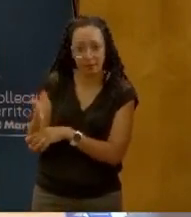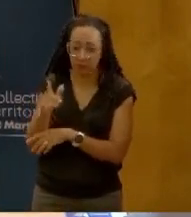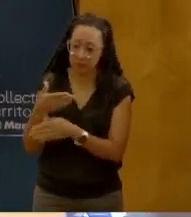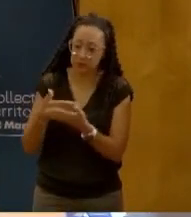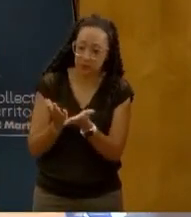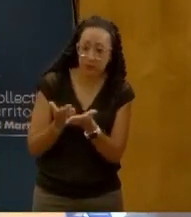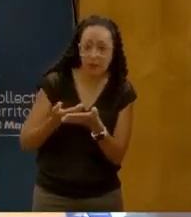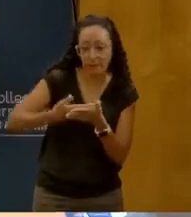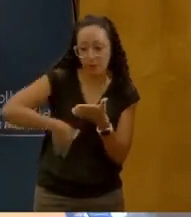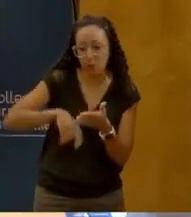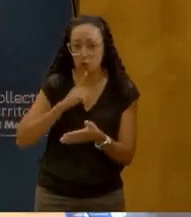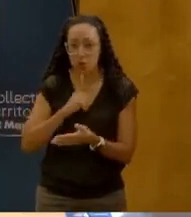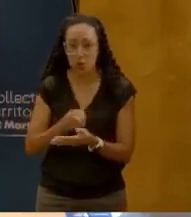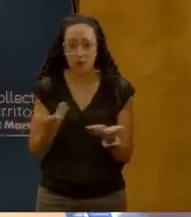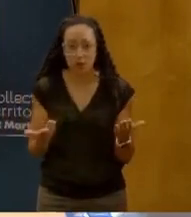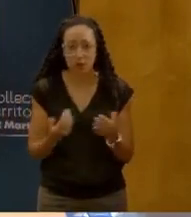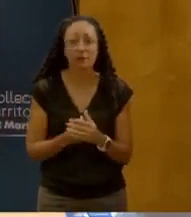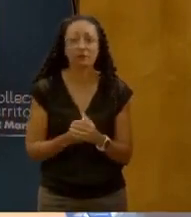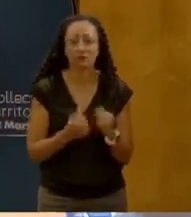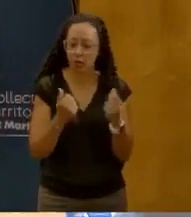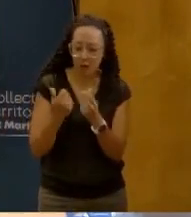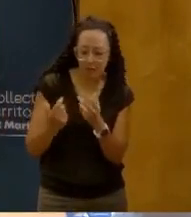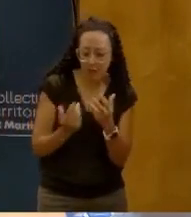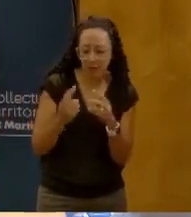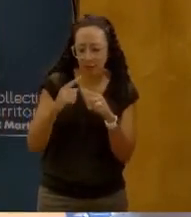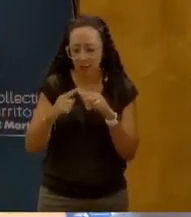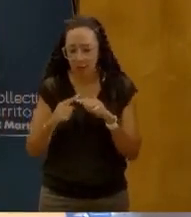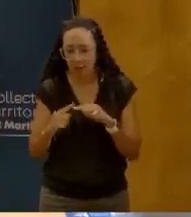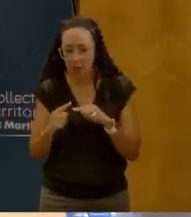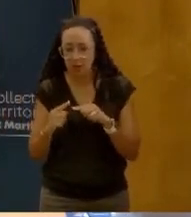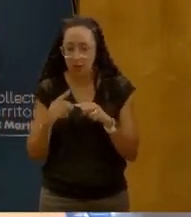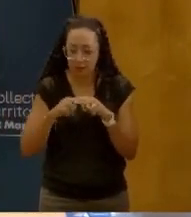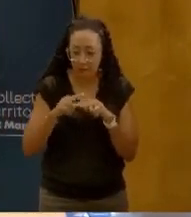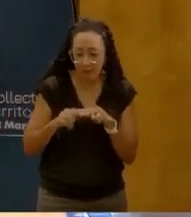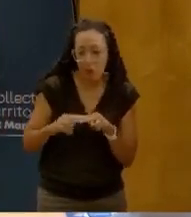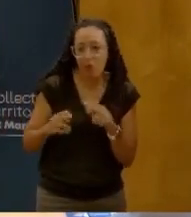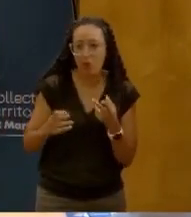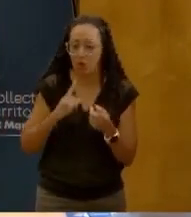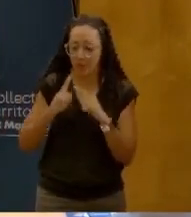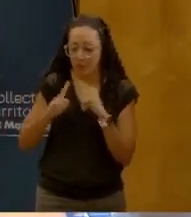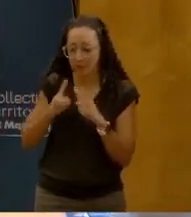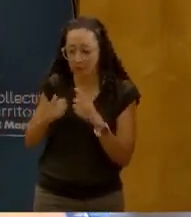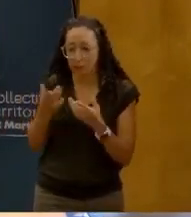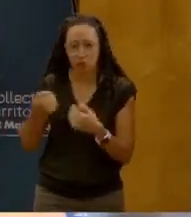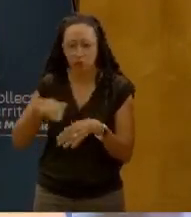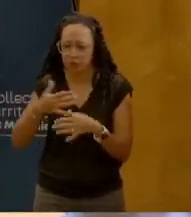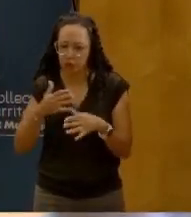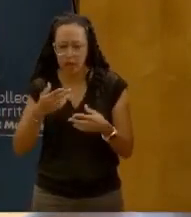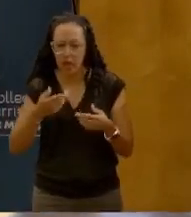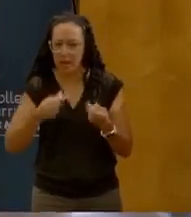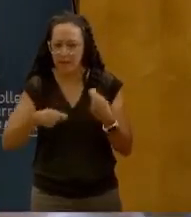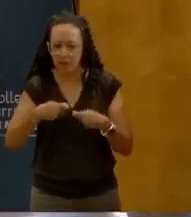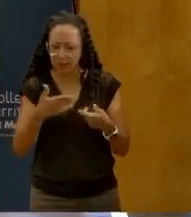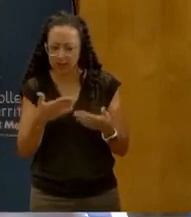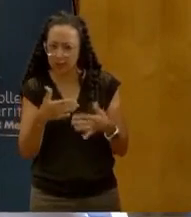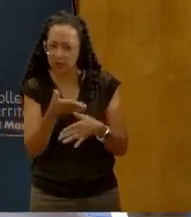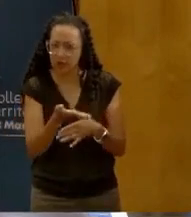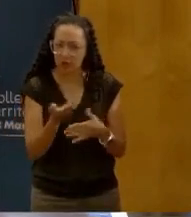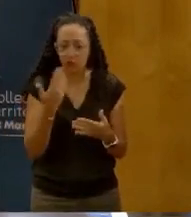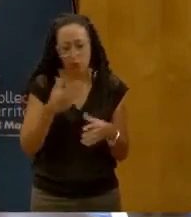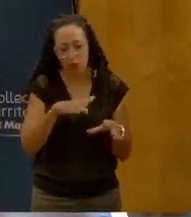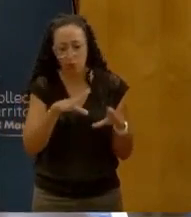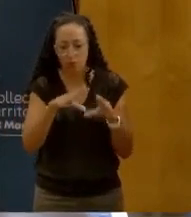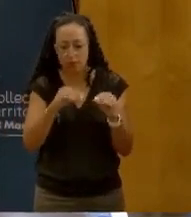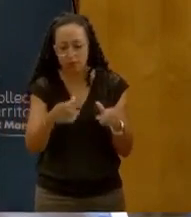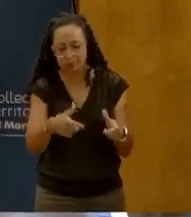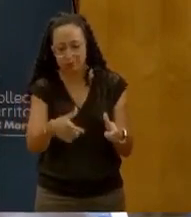c'est-à-dire l'inventaire des travaux à faire, passer des bonnes commandes aux entreprises avec lesquelles nous avons des marchés pour assurer le clos et le